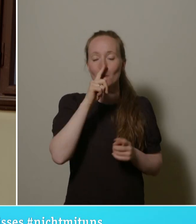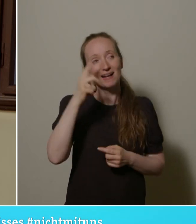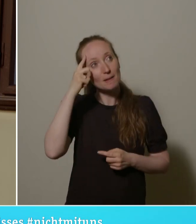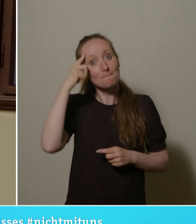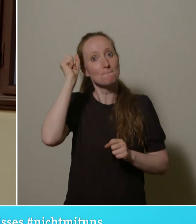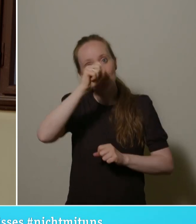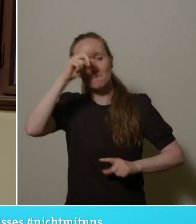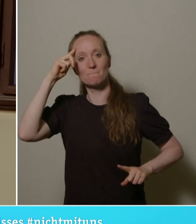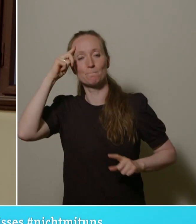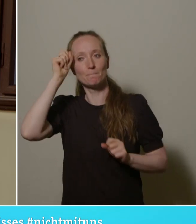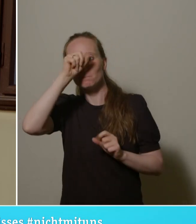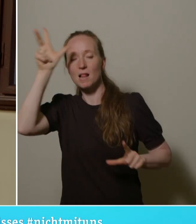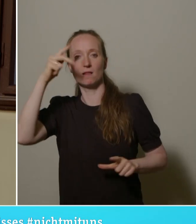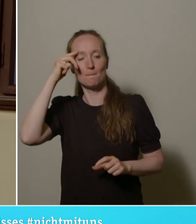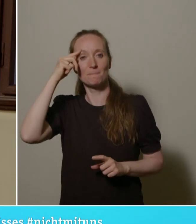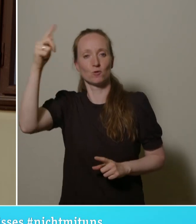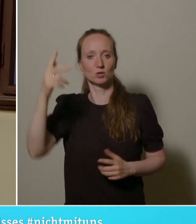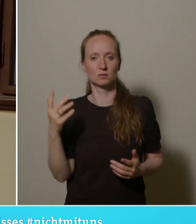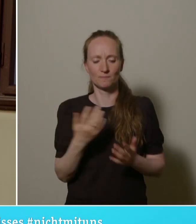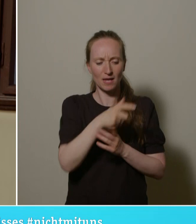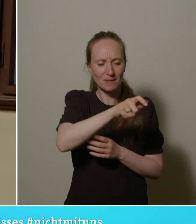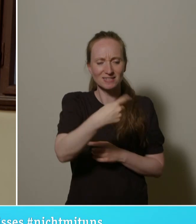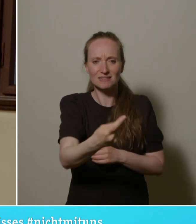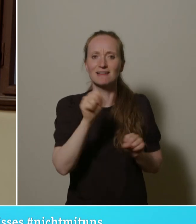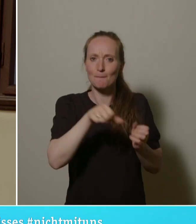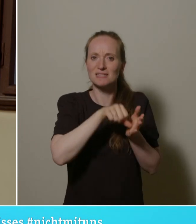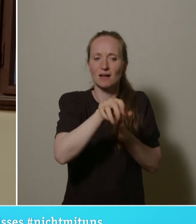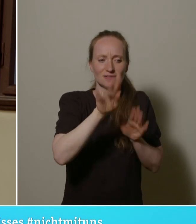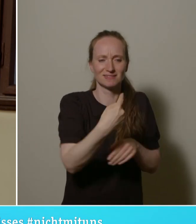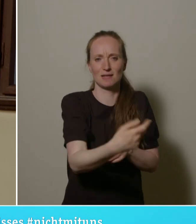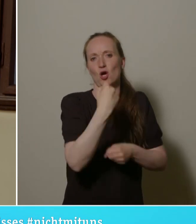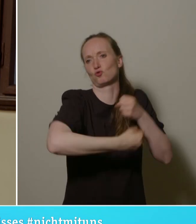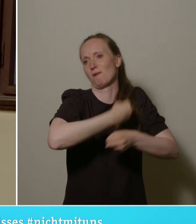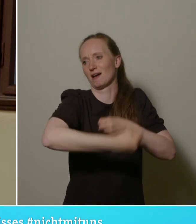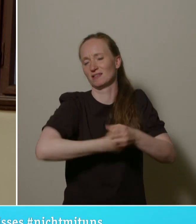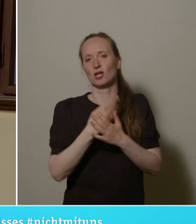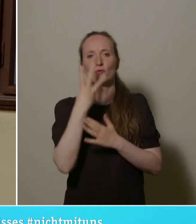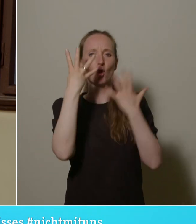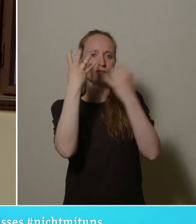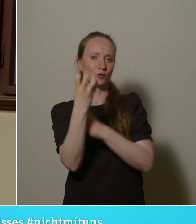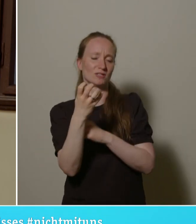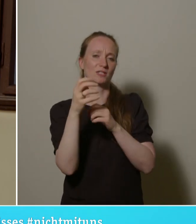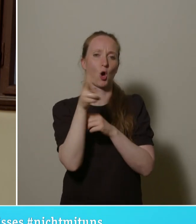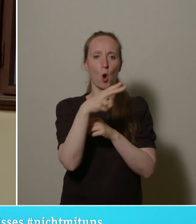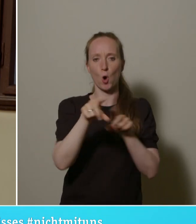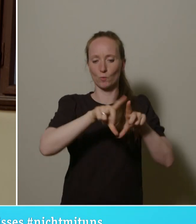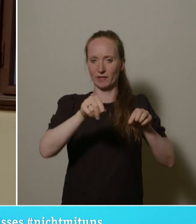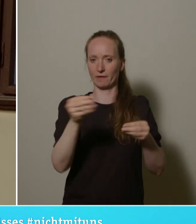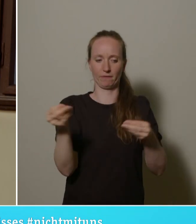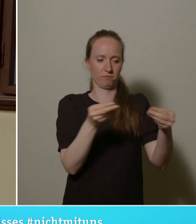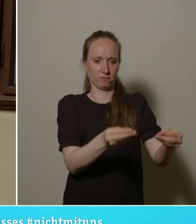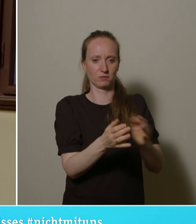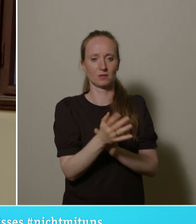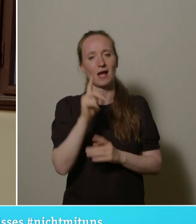haben. Es geht doch nicht um die, die sich's leisten können. Die sich's leisten können, die holen sich das 49-Euro-Ticket. Ich fände es auch gut, wenn wir